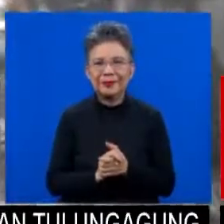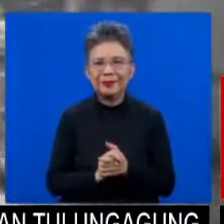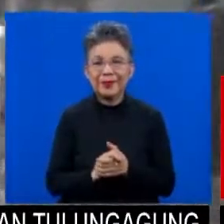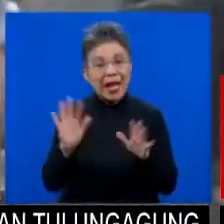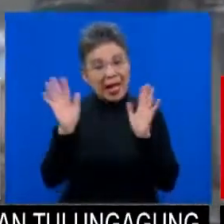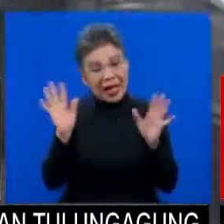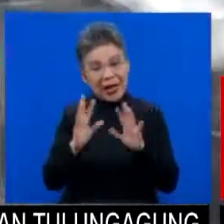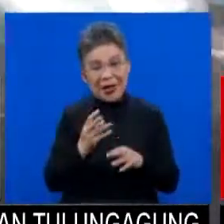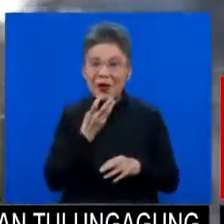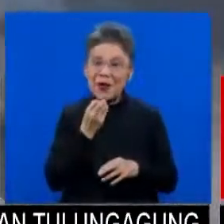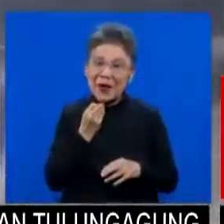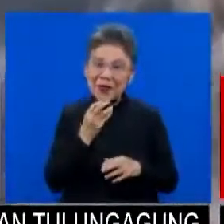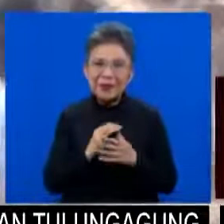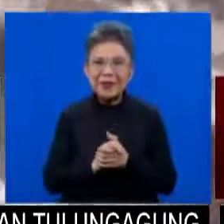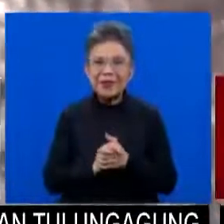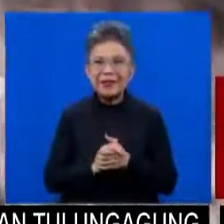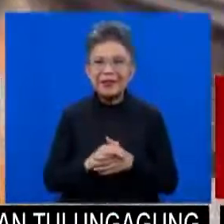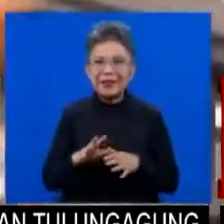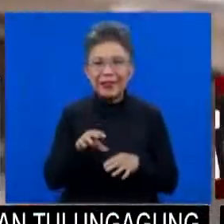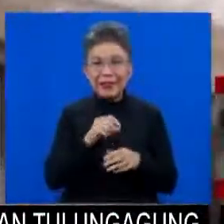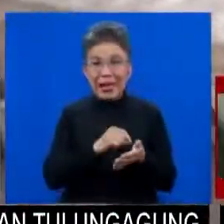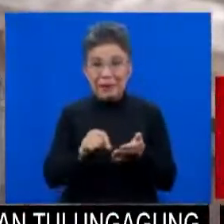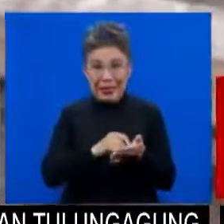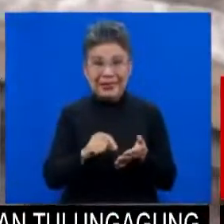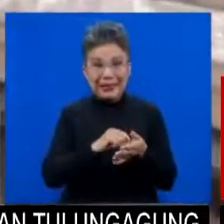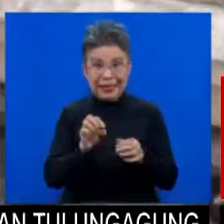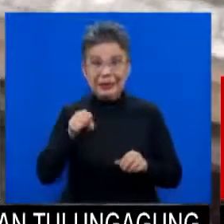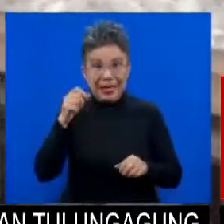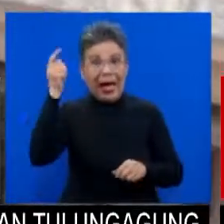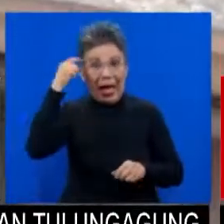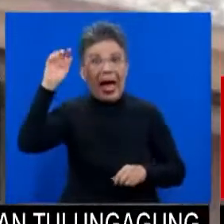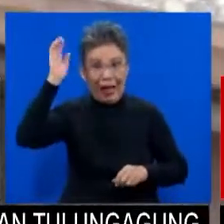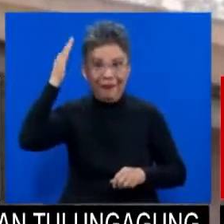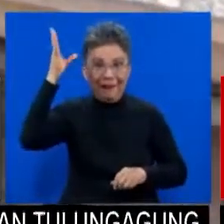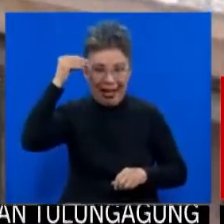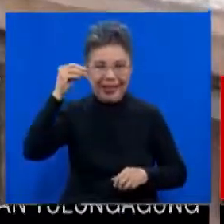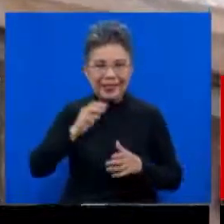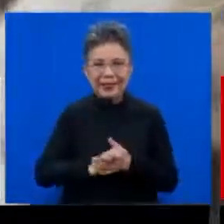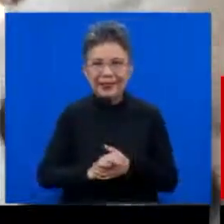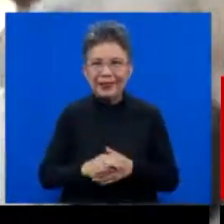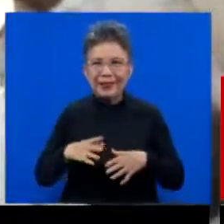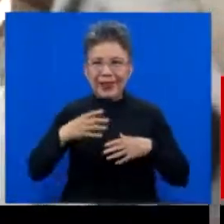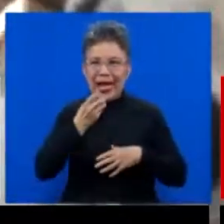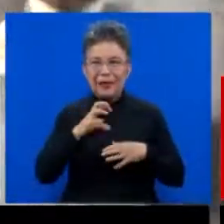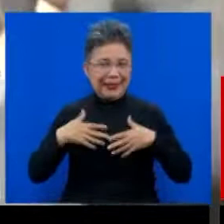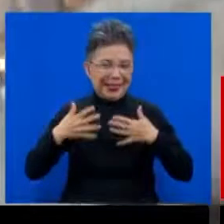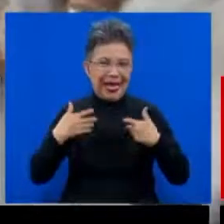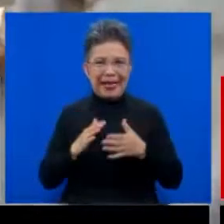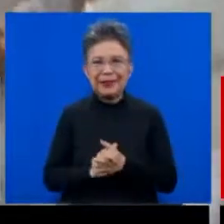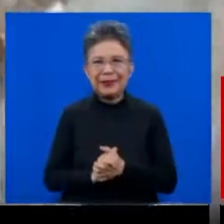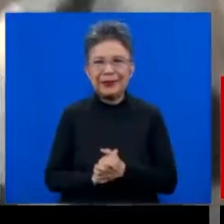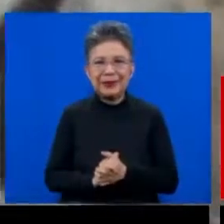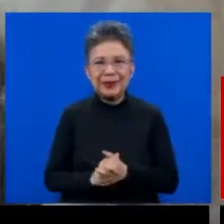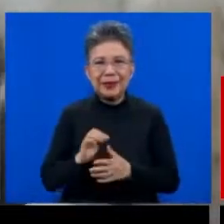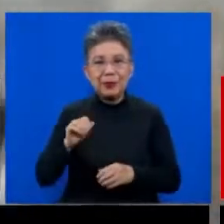Halo, Rotan, Mingkong. Satu persatu hewan ternak itu pun disapa Nike dengan sangat akrab. Ya,